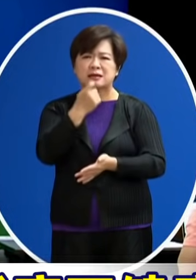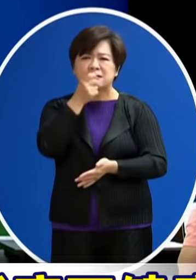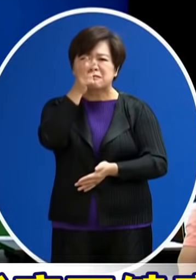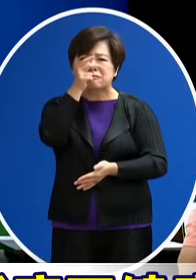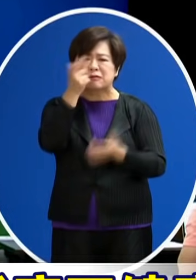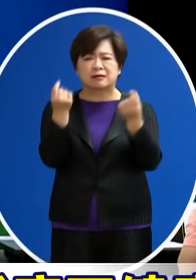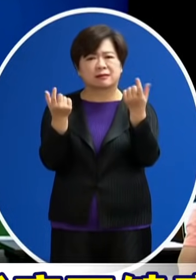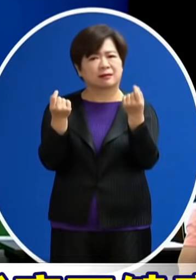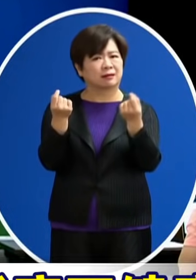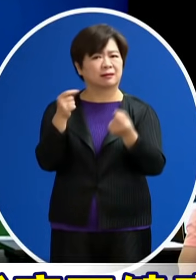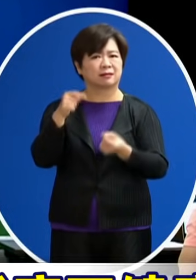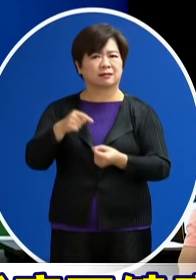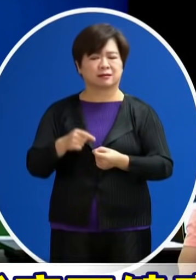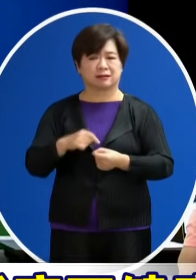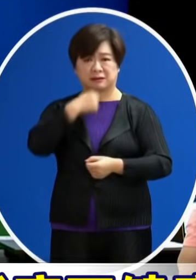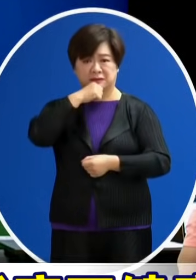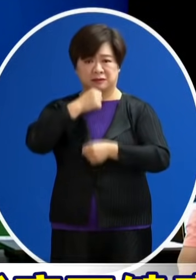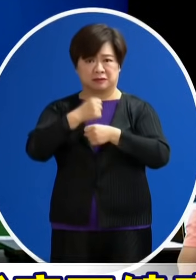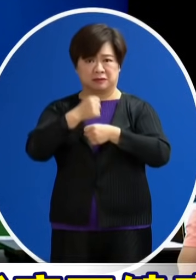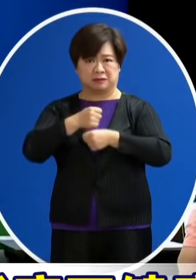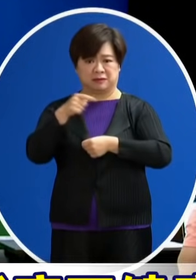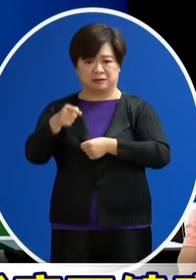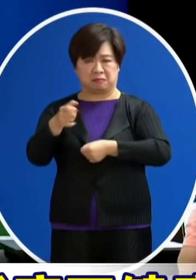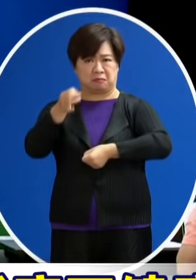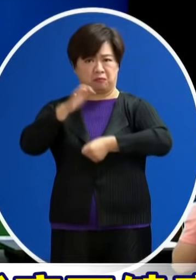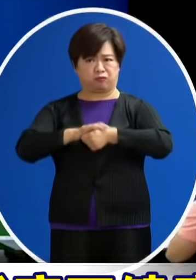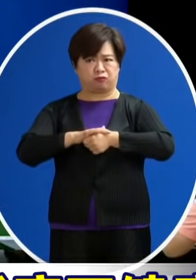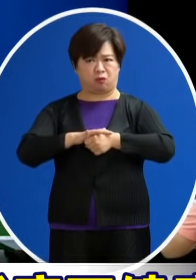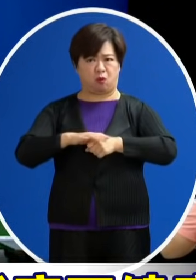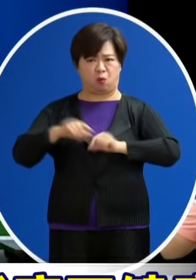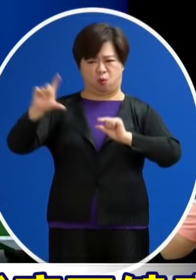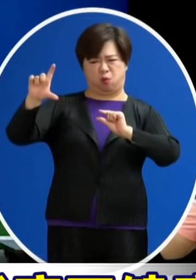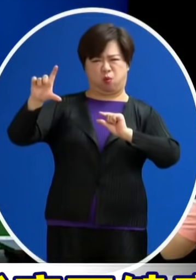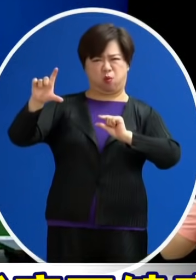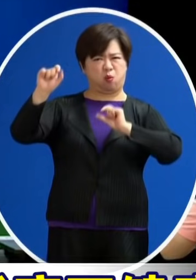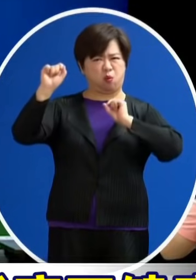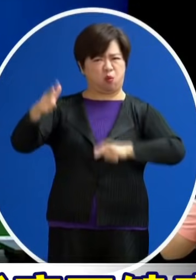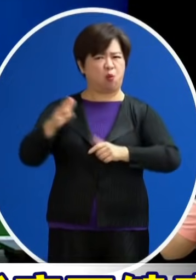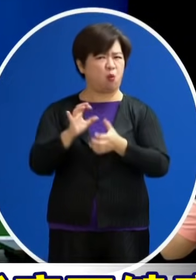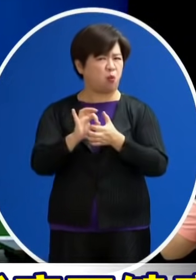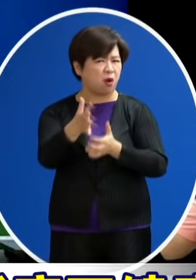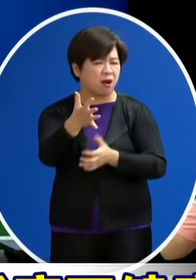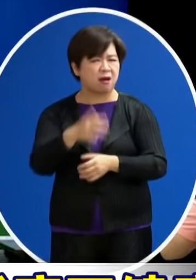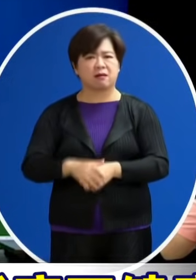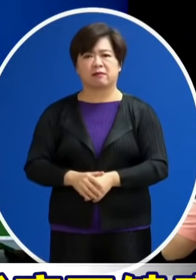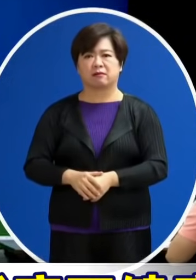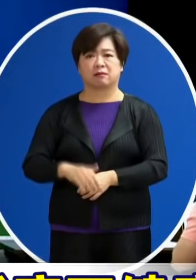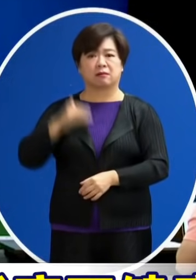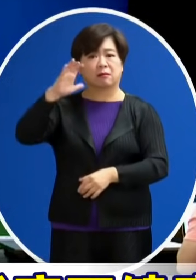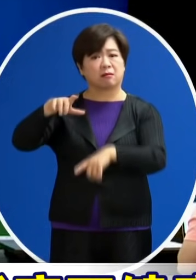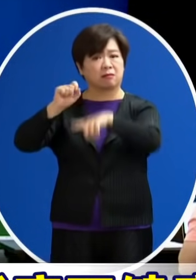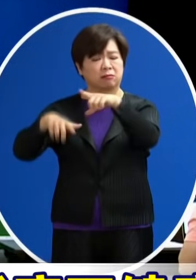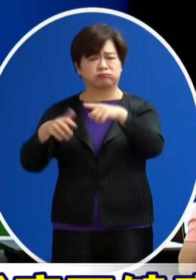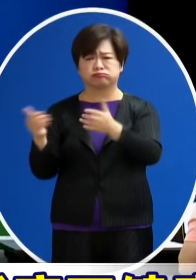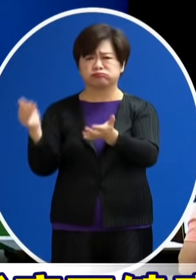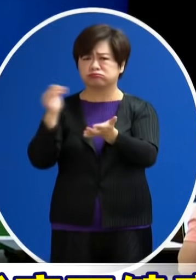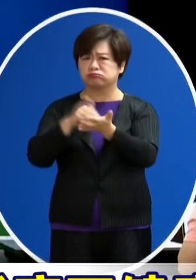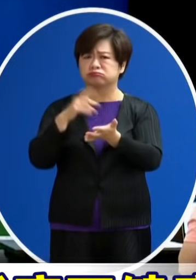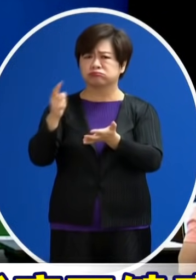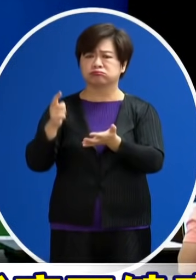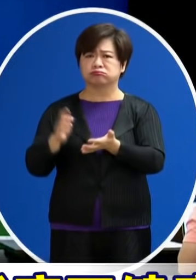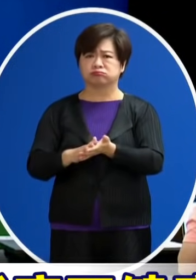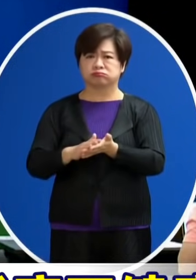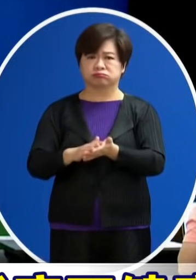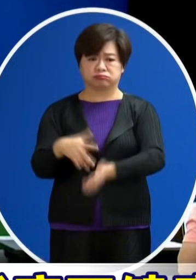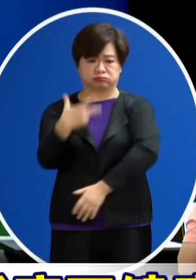受试者补助为何有如此巨大的差距？那第二题是想问说，因为高端到底送了几批疫